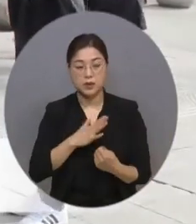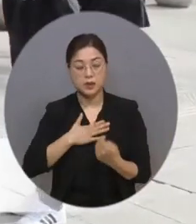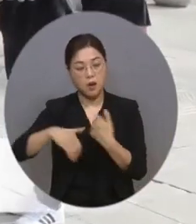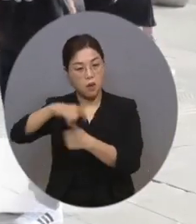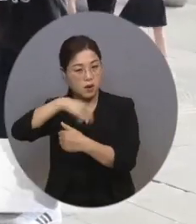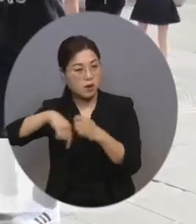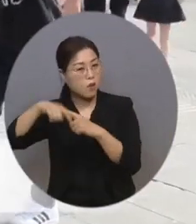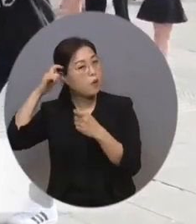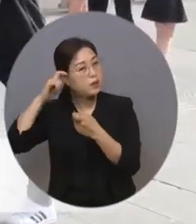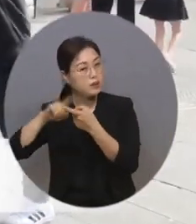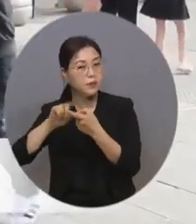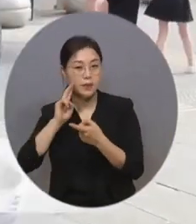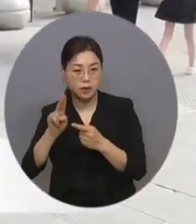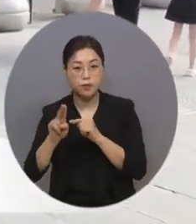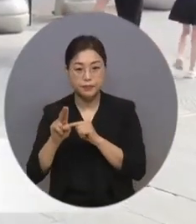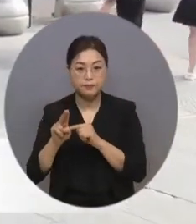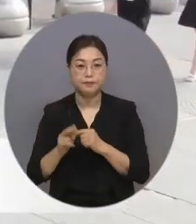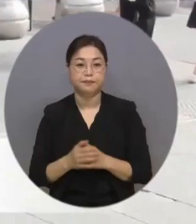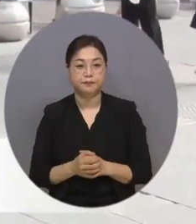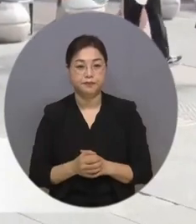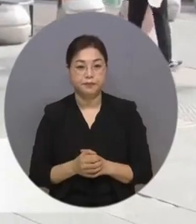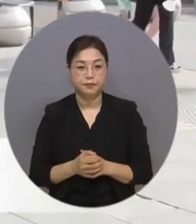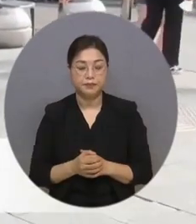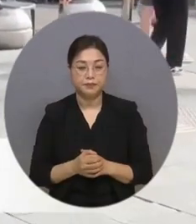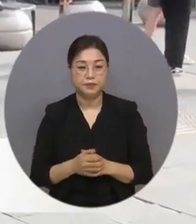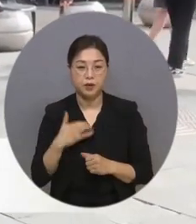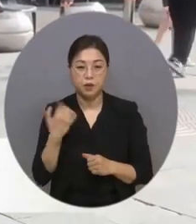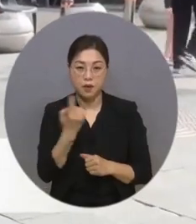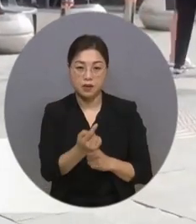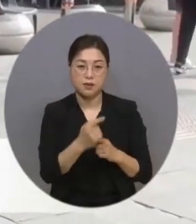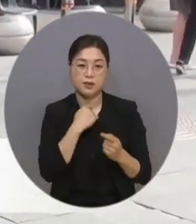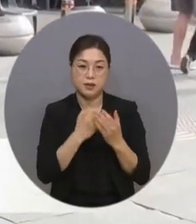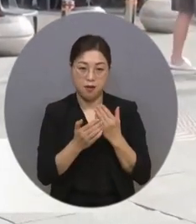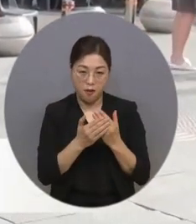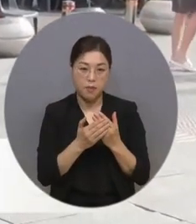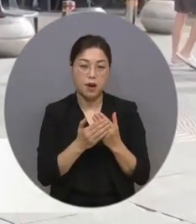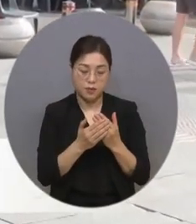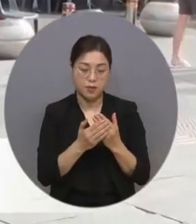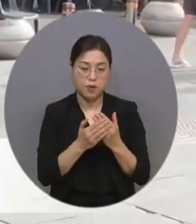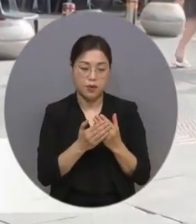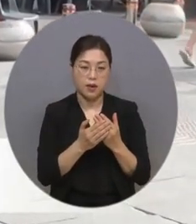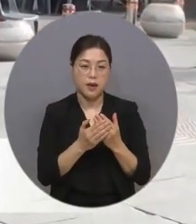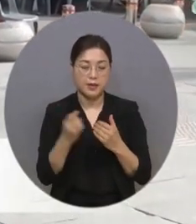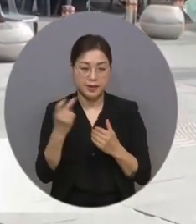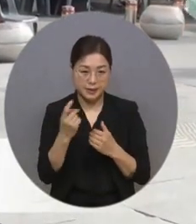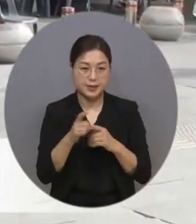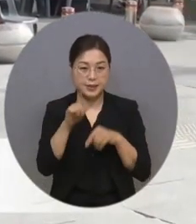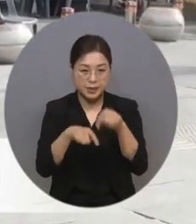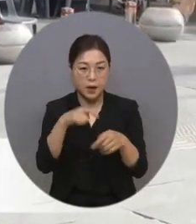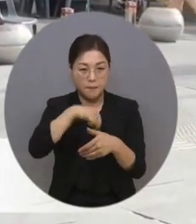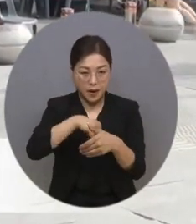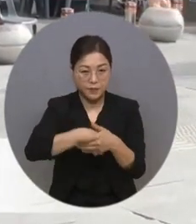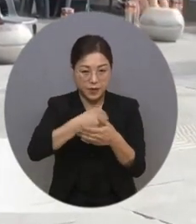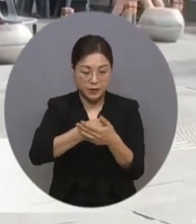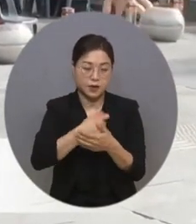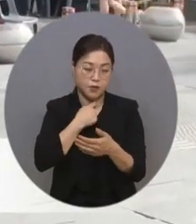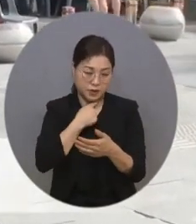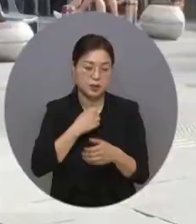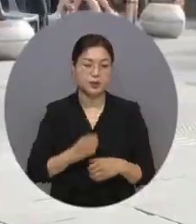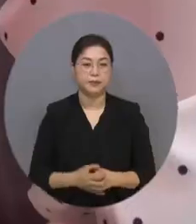환경을 좀 생각하게 되고 하니까 잠시 여기서 체험도 하고 조금 더 마음을 다지고